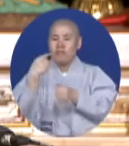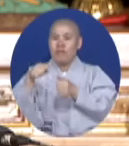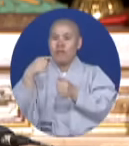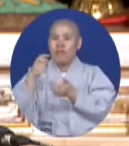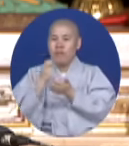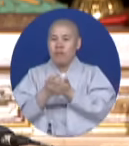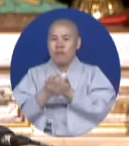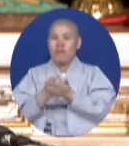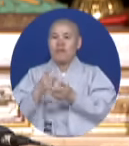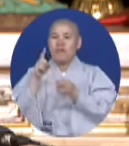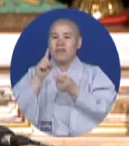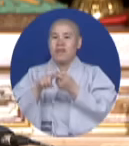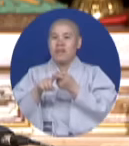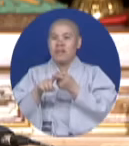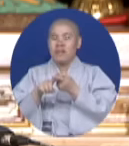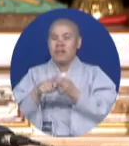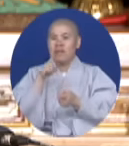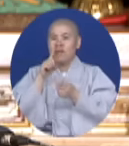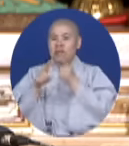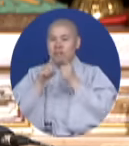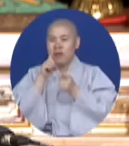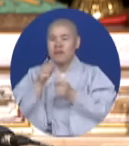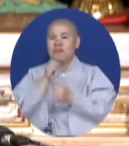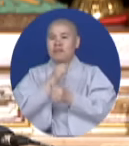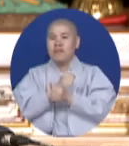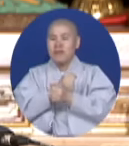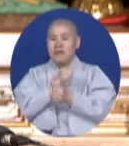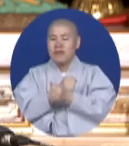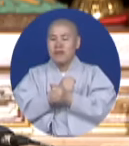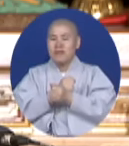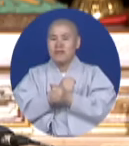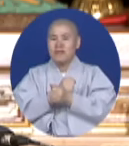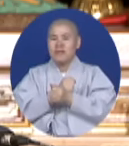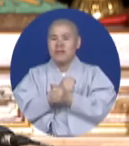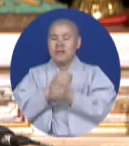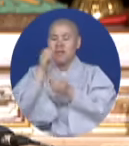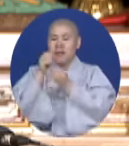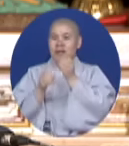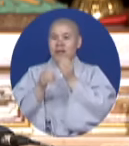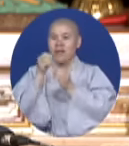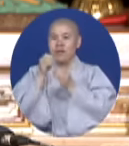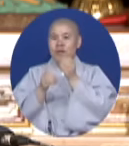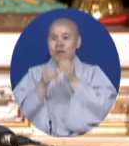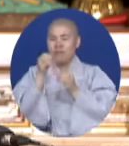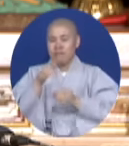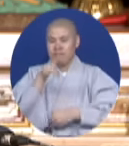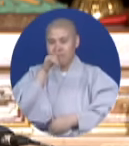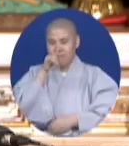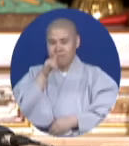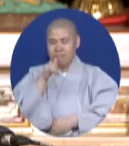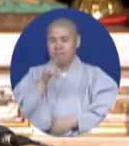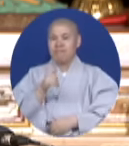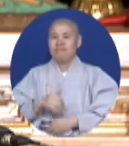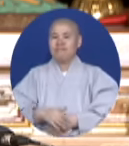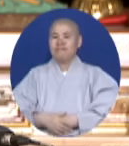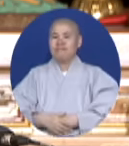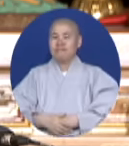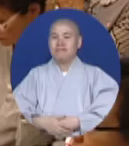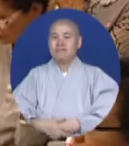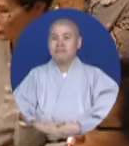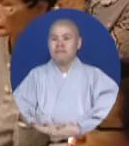말씀하신 개송이 있습니다. 읽어보겠습니다.